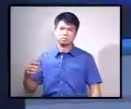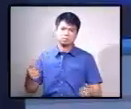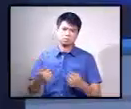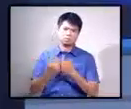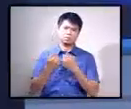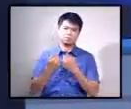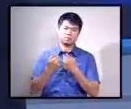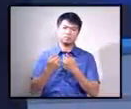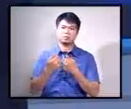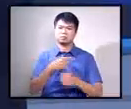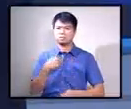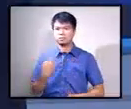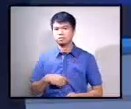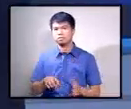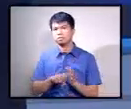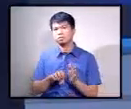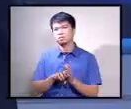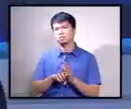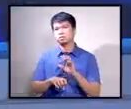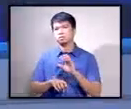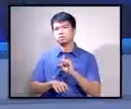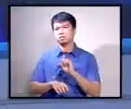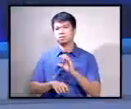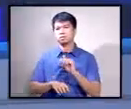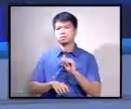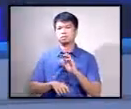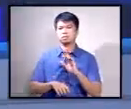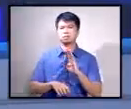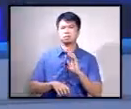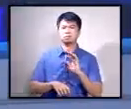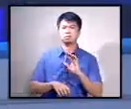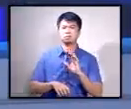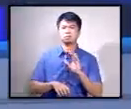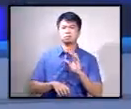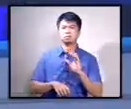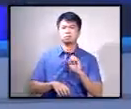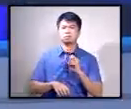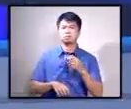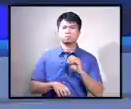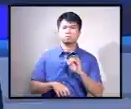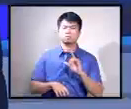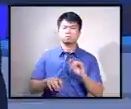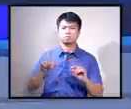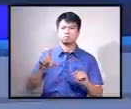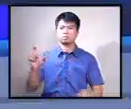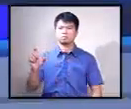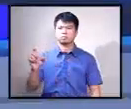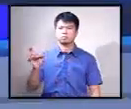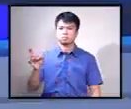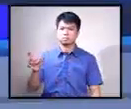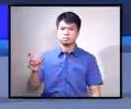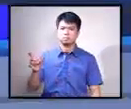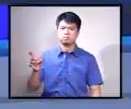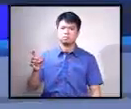ang China. Halimbawa po yung Scarborough Shoal, nasa 117 nautical miles mula sa Pilipinas. O yung